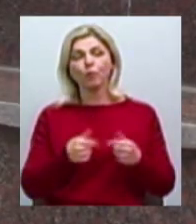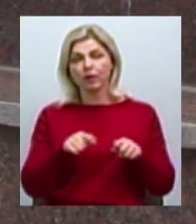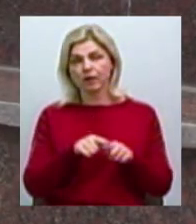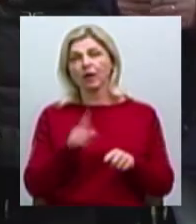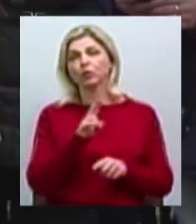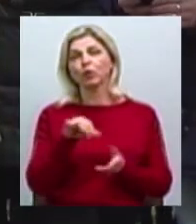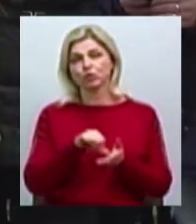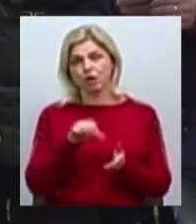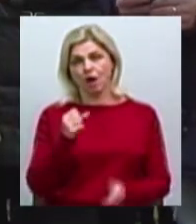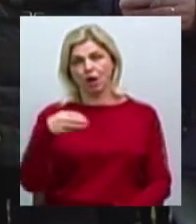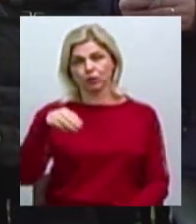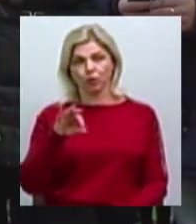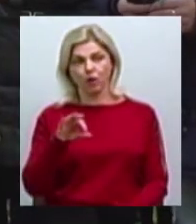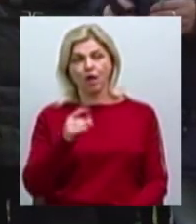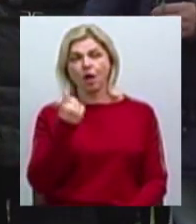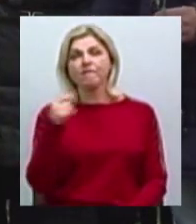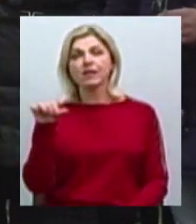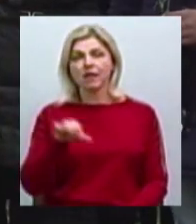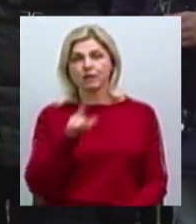сил. Хвилина мовчання.